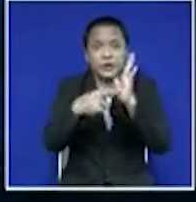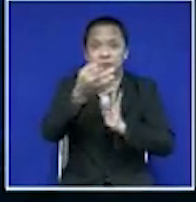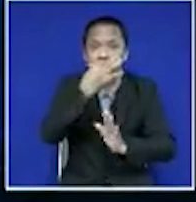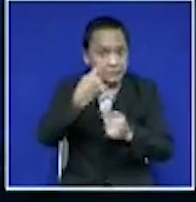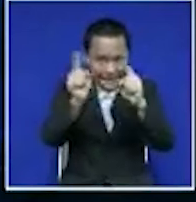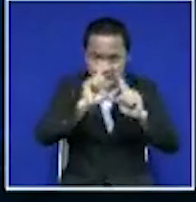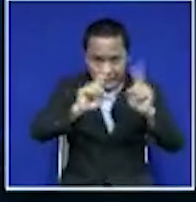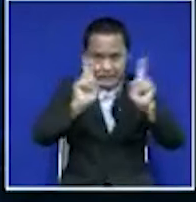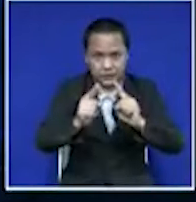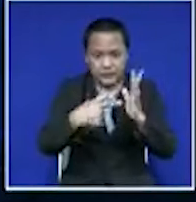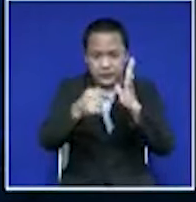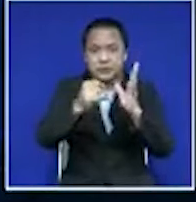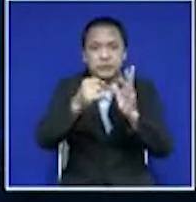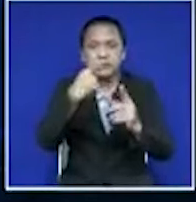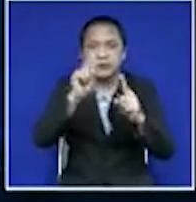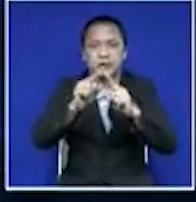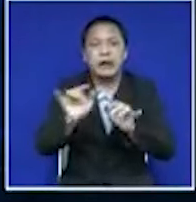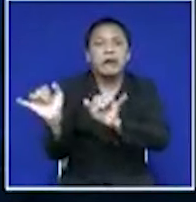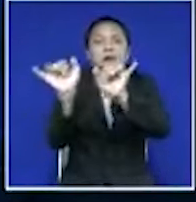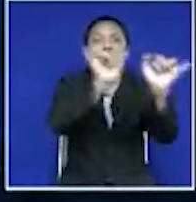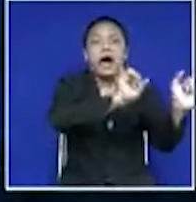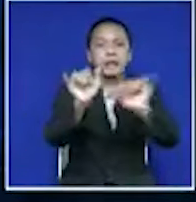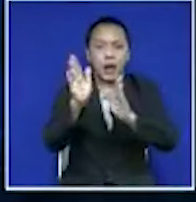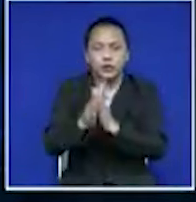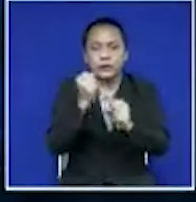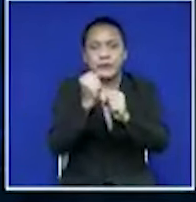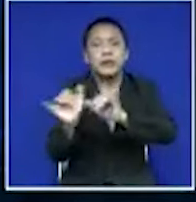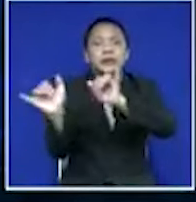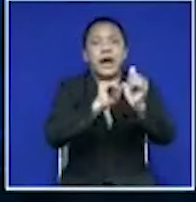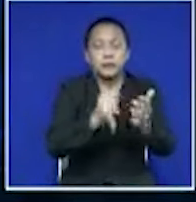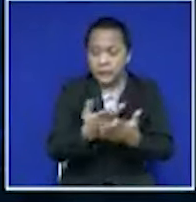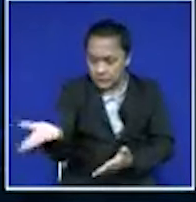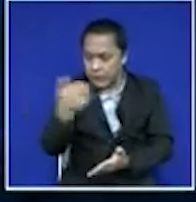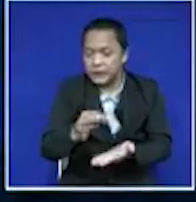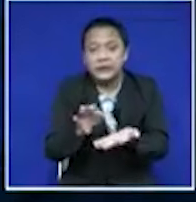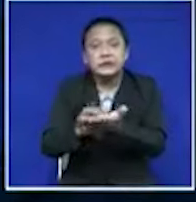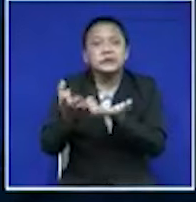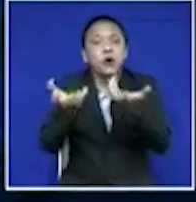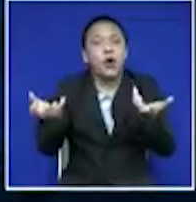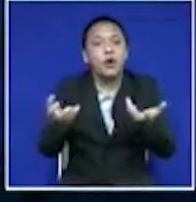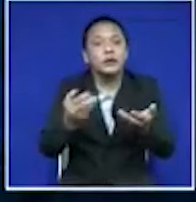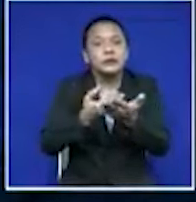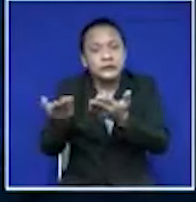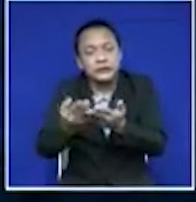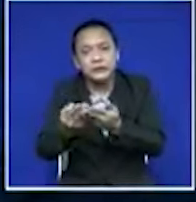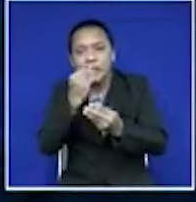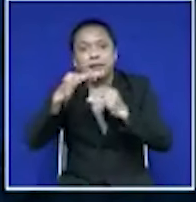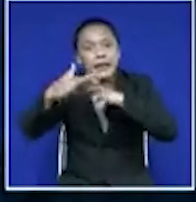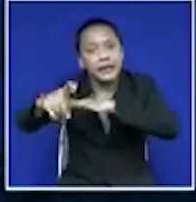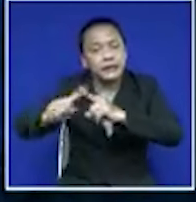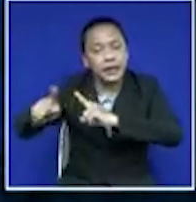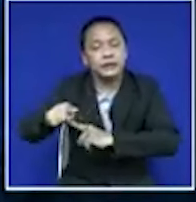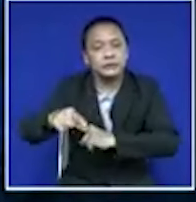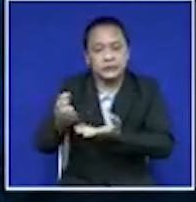ละถ้าบอกว่ามีการเคลื่อนย้ายแรงงานกันไปมีการซื้อของจากตลาดนี้ออกไปพบว่ามีถึ